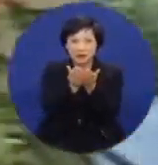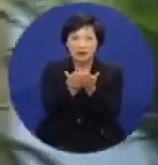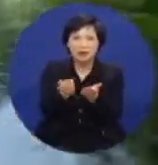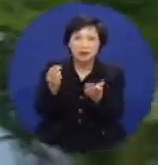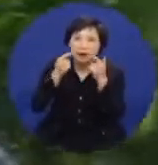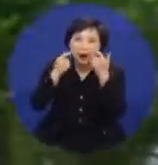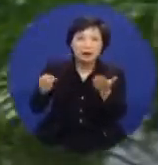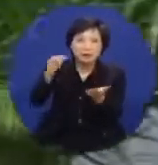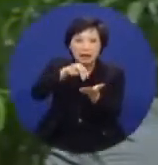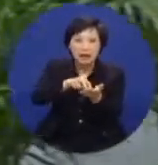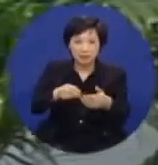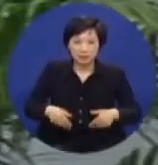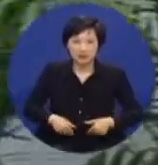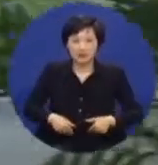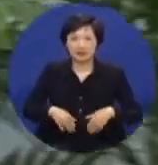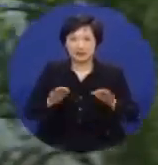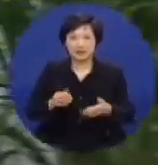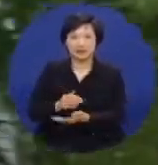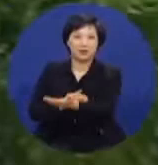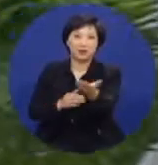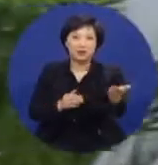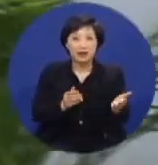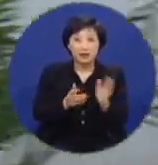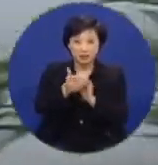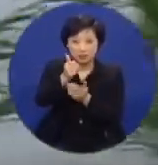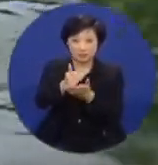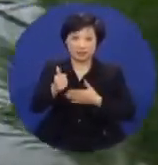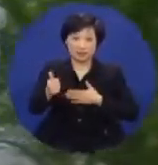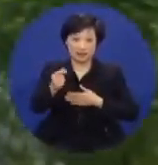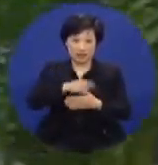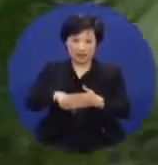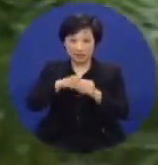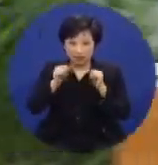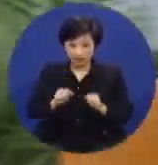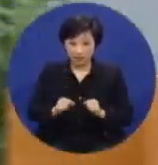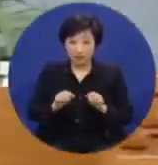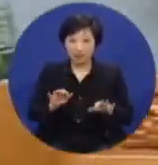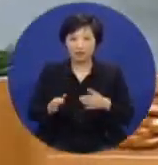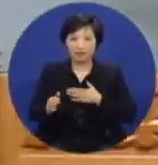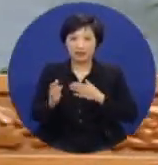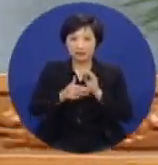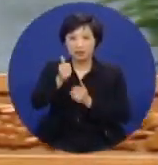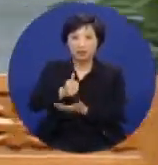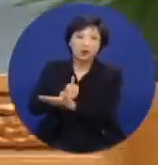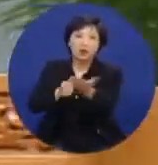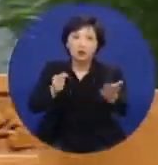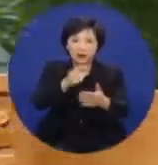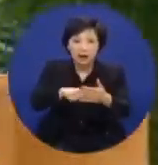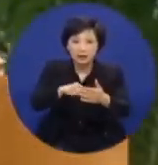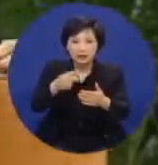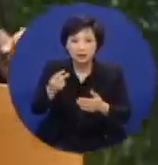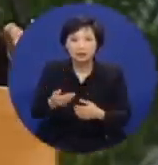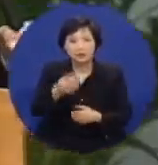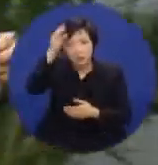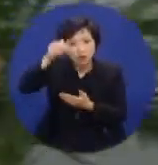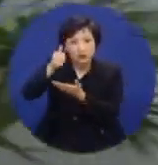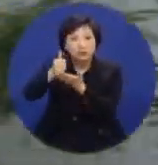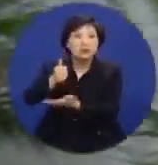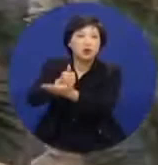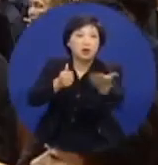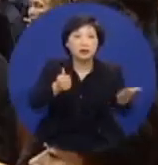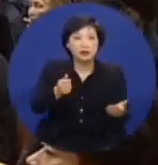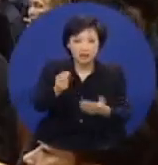그래서 또 너희가 내 안에 내가 너희 안에 성령이 또야 내 너희가 소명